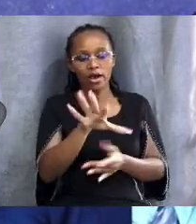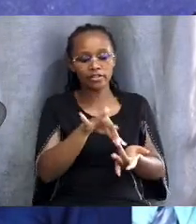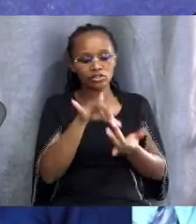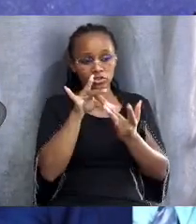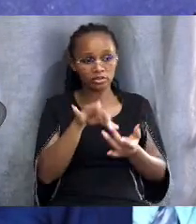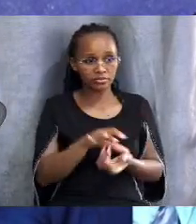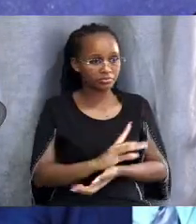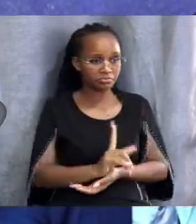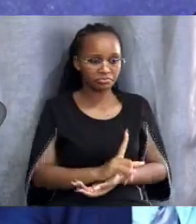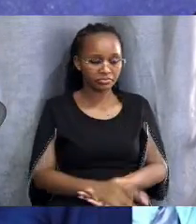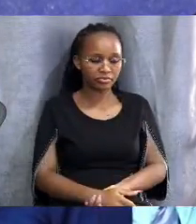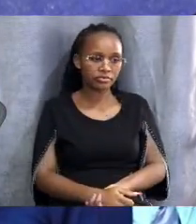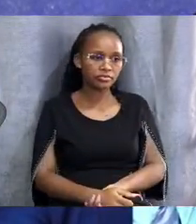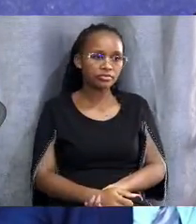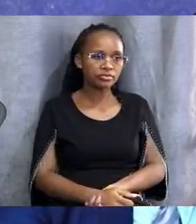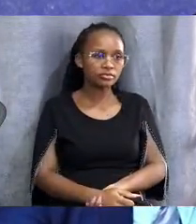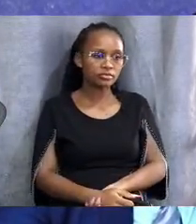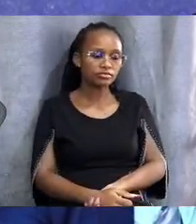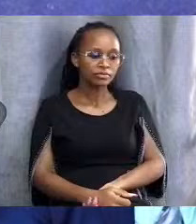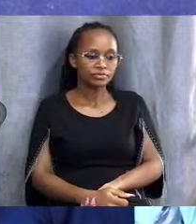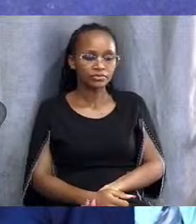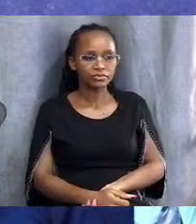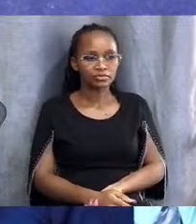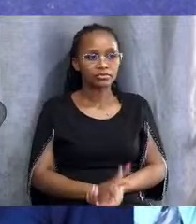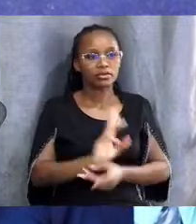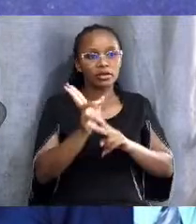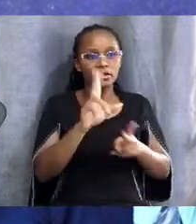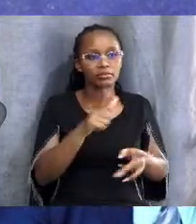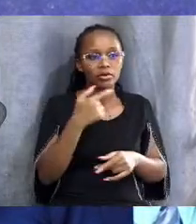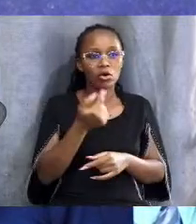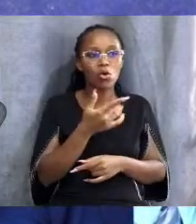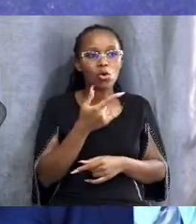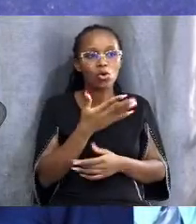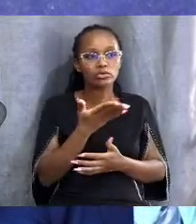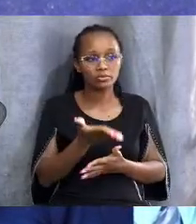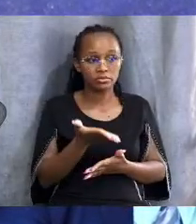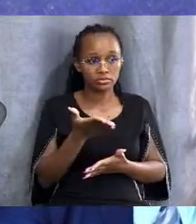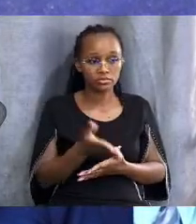option. And normally, for those of you who are not